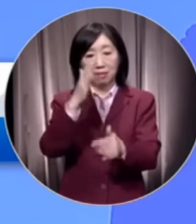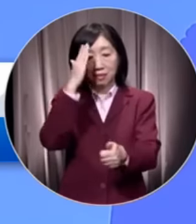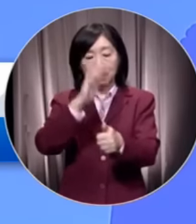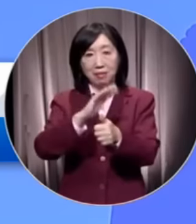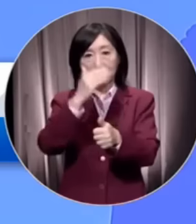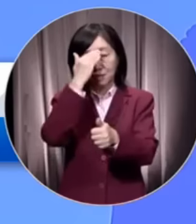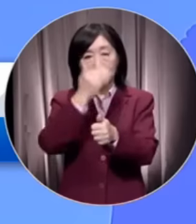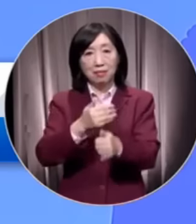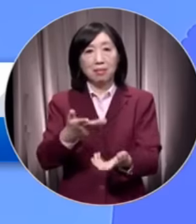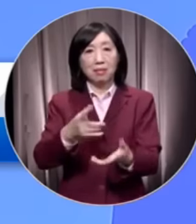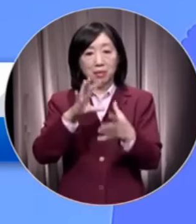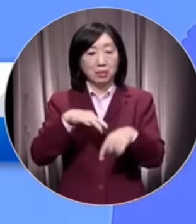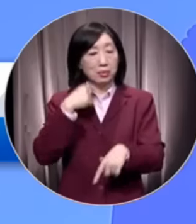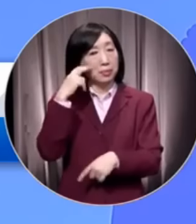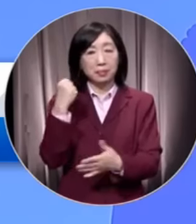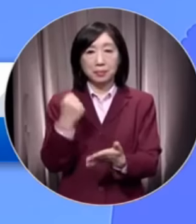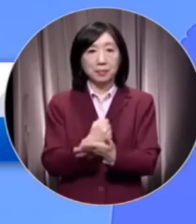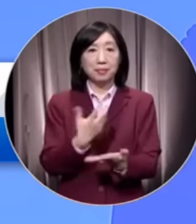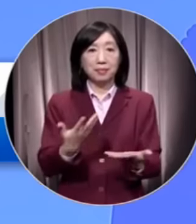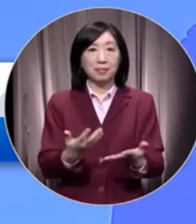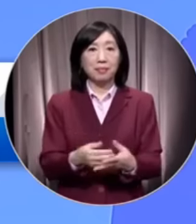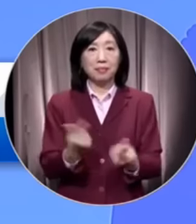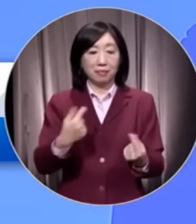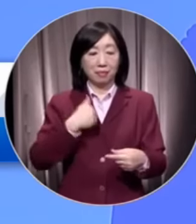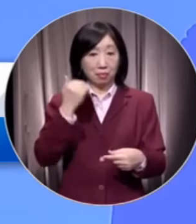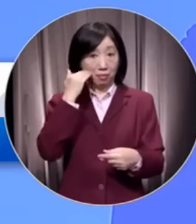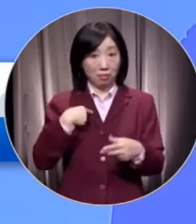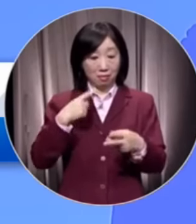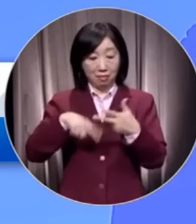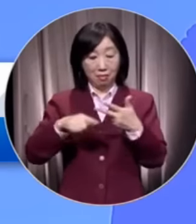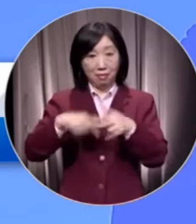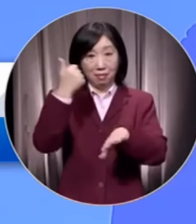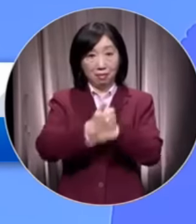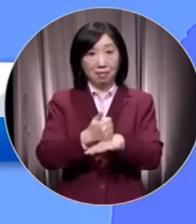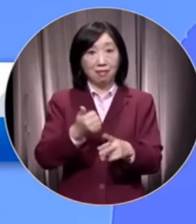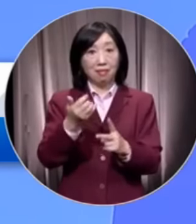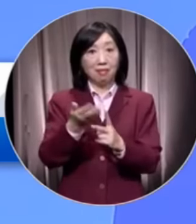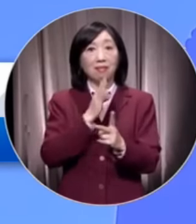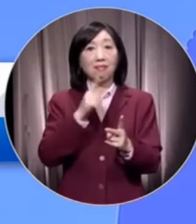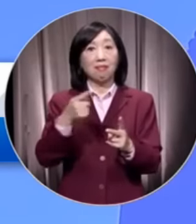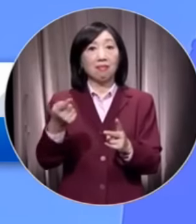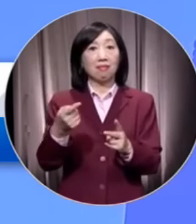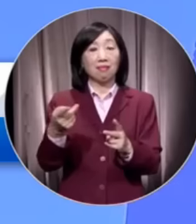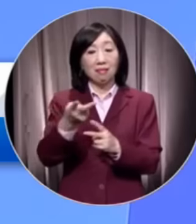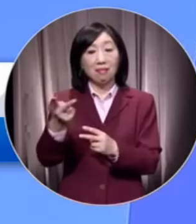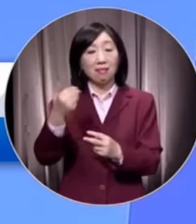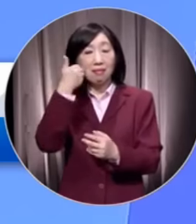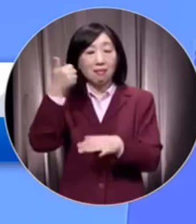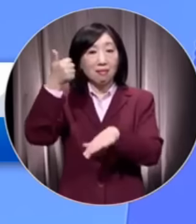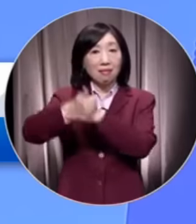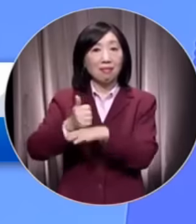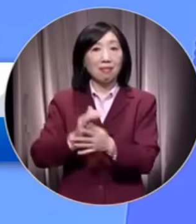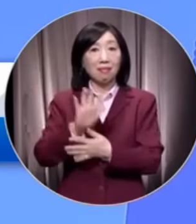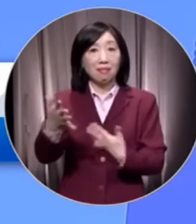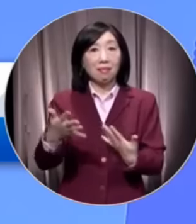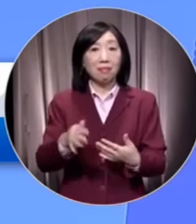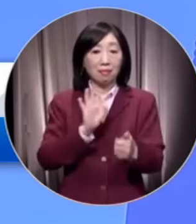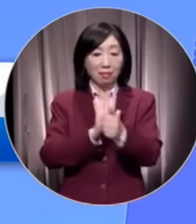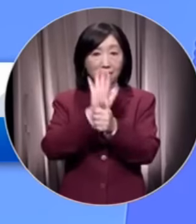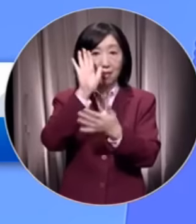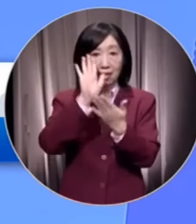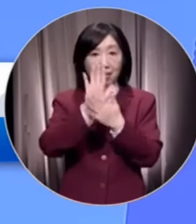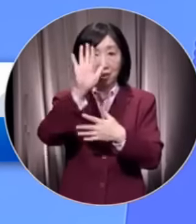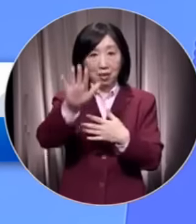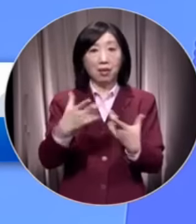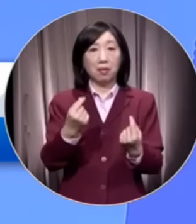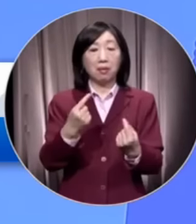憾。如果我们当中朱立伦当选，或者另外两位其中一位当选，将来来推动国会改革一定